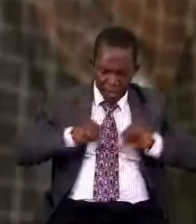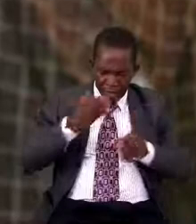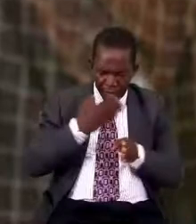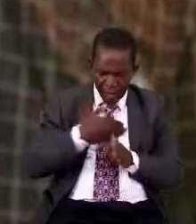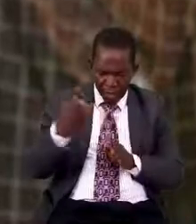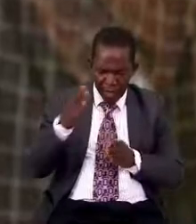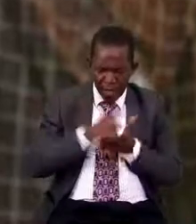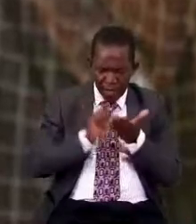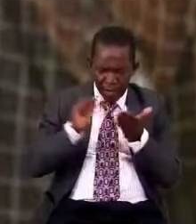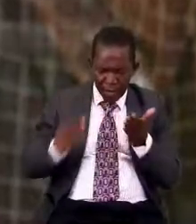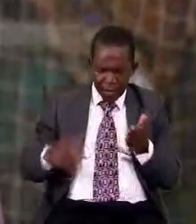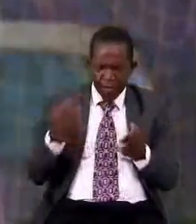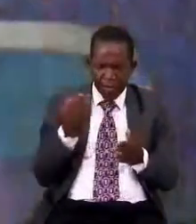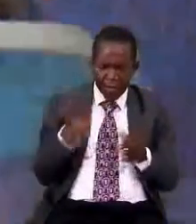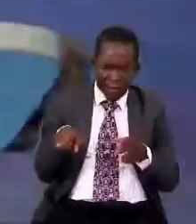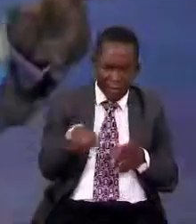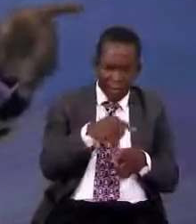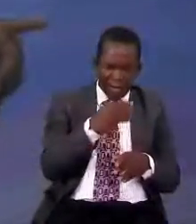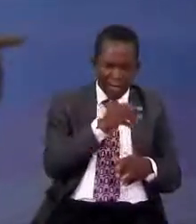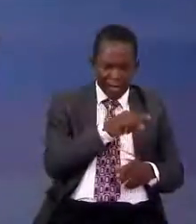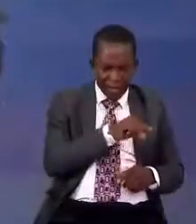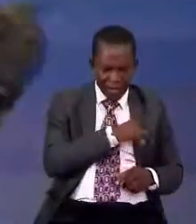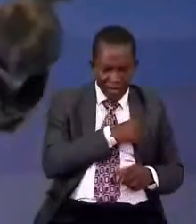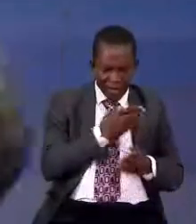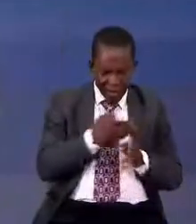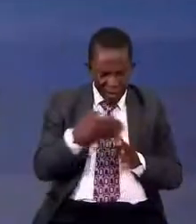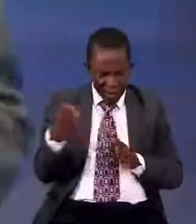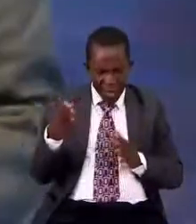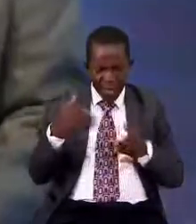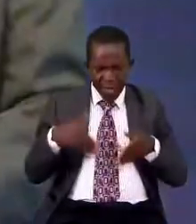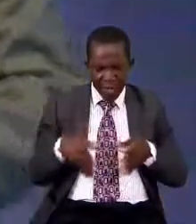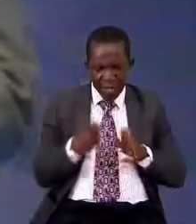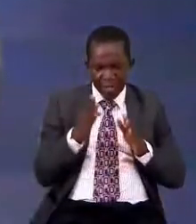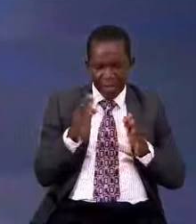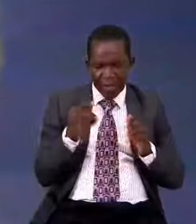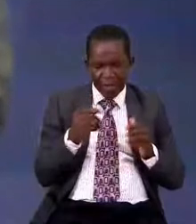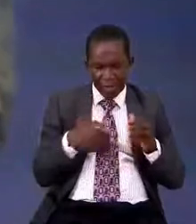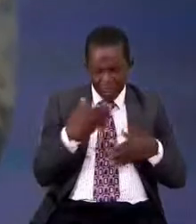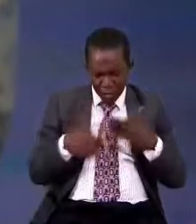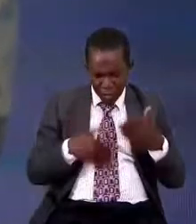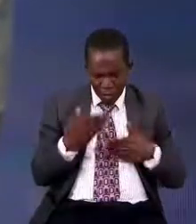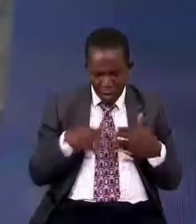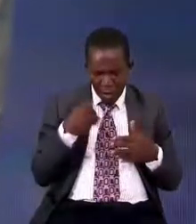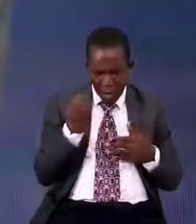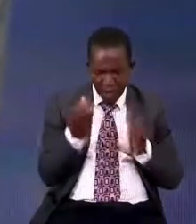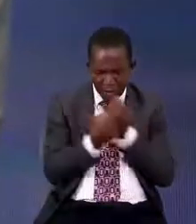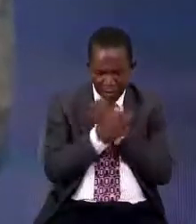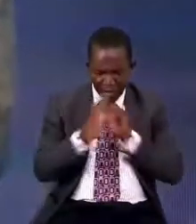salut et la paix du salut et la victoire qui accompagne le